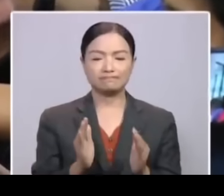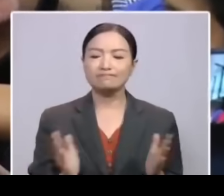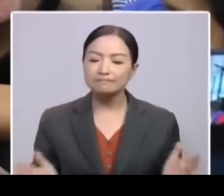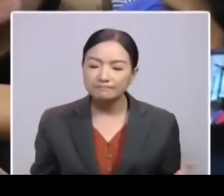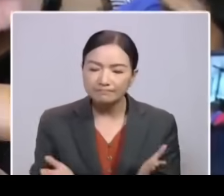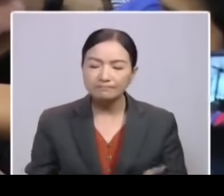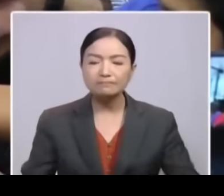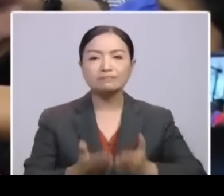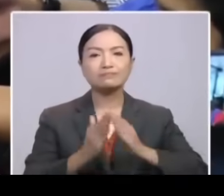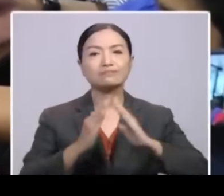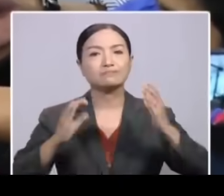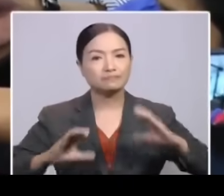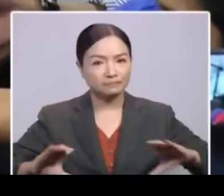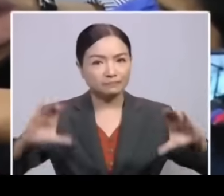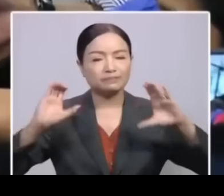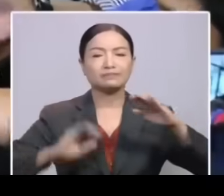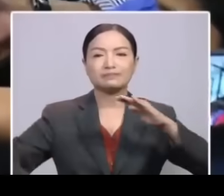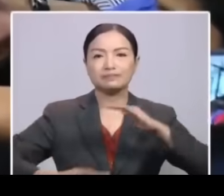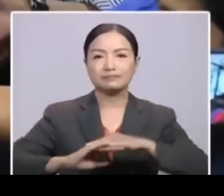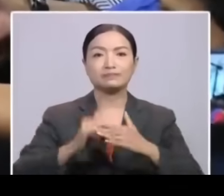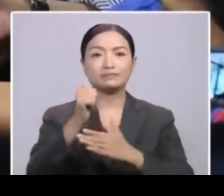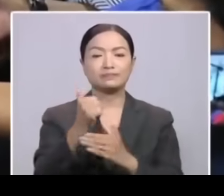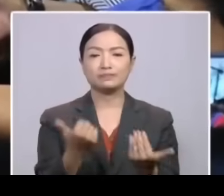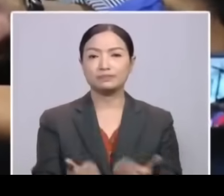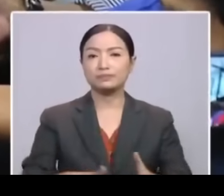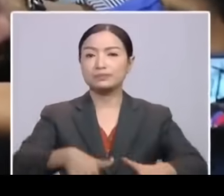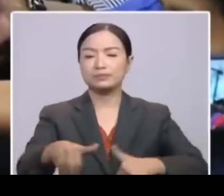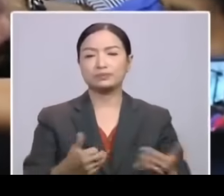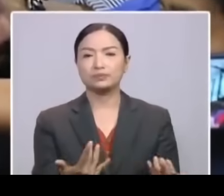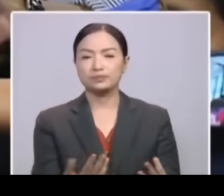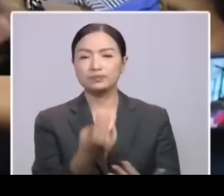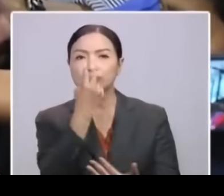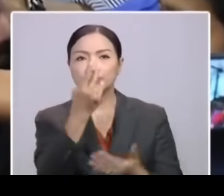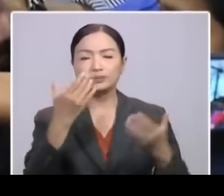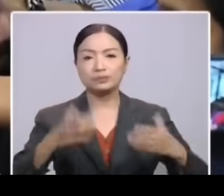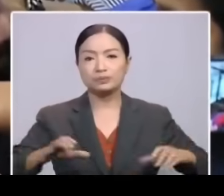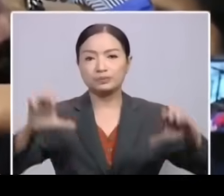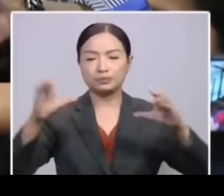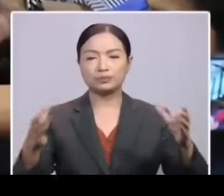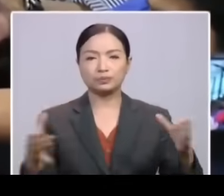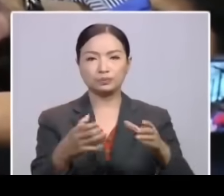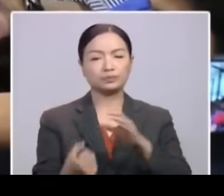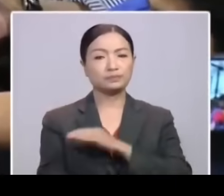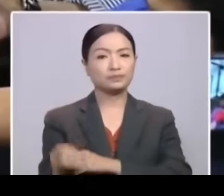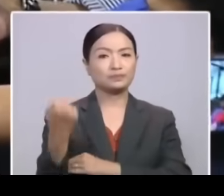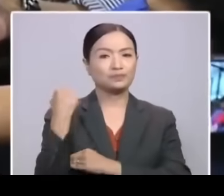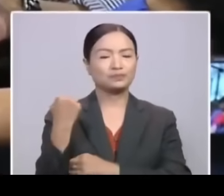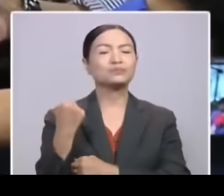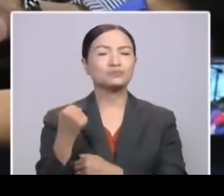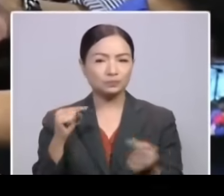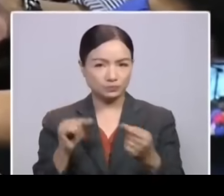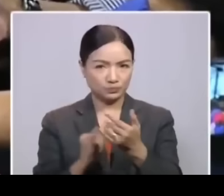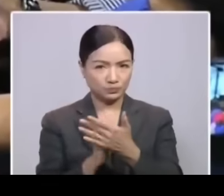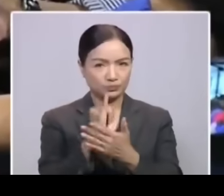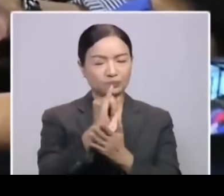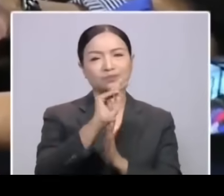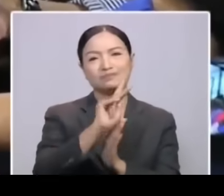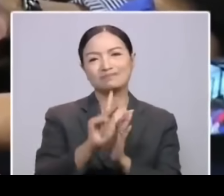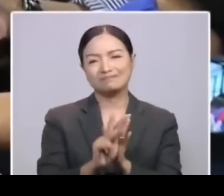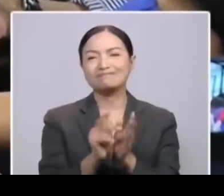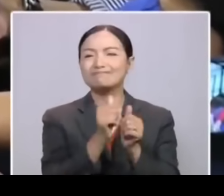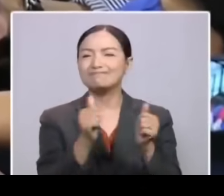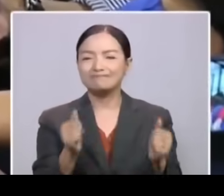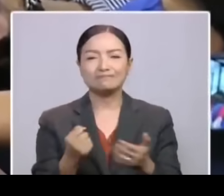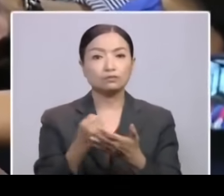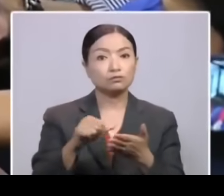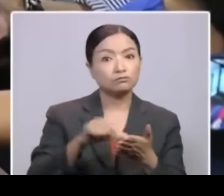ตั้งรัฐบาลสำเร็จเพราะว่าตอนนี้ประชาชนรออยากเห็นรัฐบาลที่มีเสถียรภาพมีความชอบธรรมซึ่งเป็นผลดีต่อ